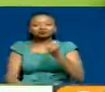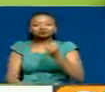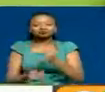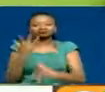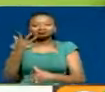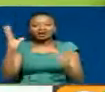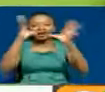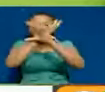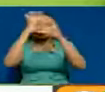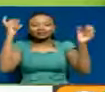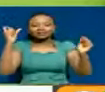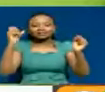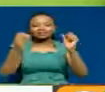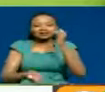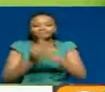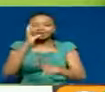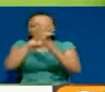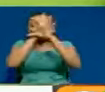pepari mwenye anaweza